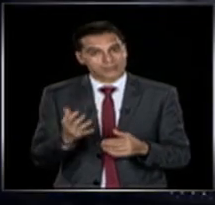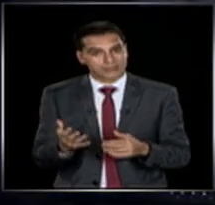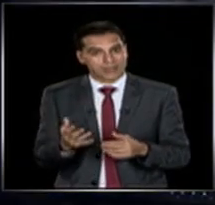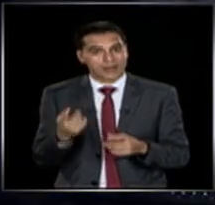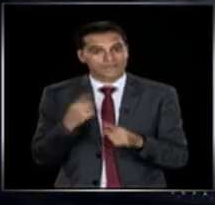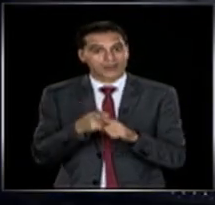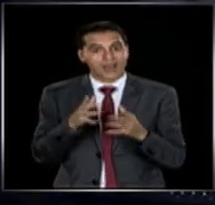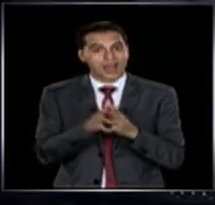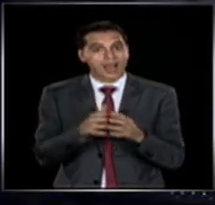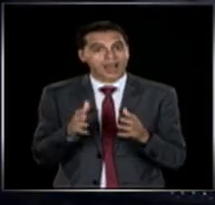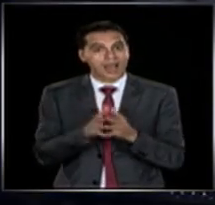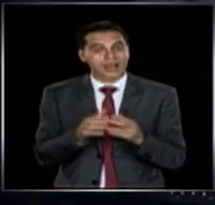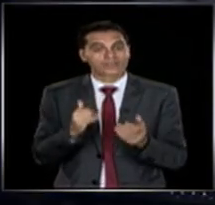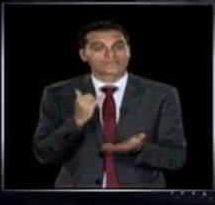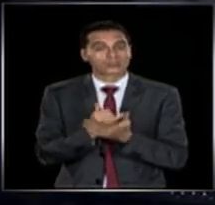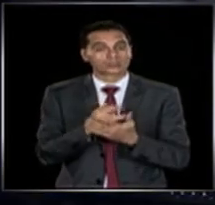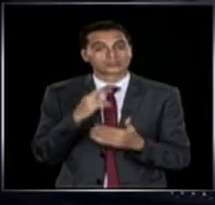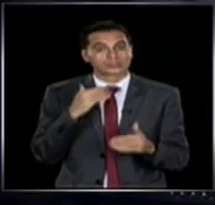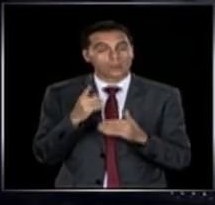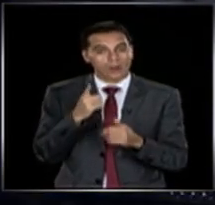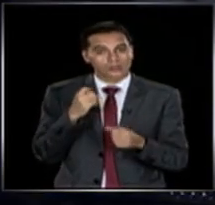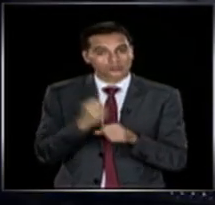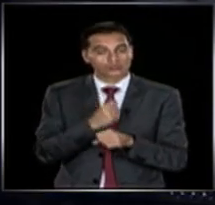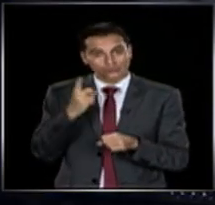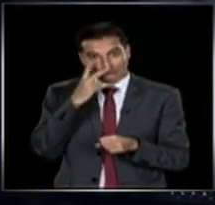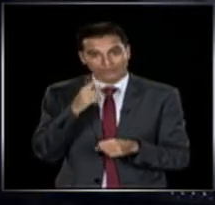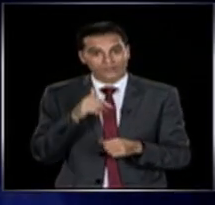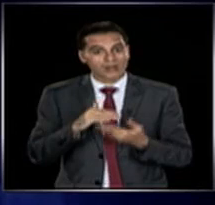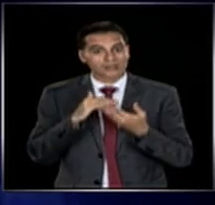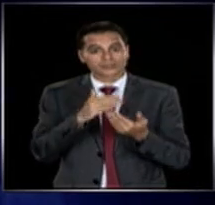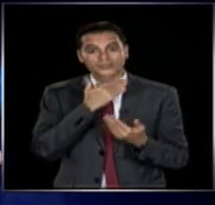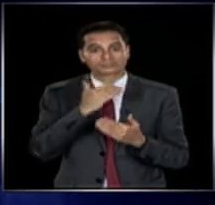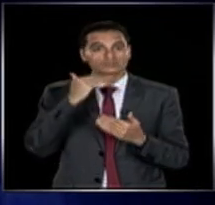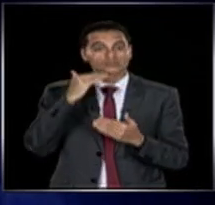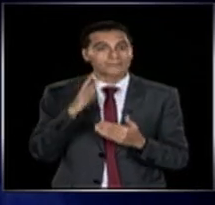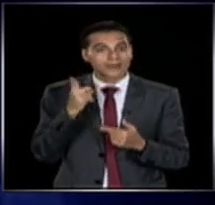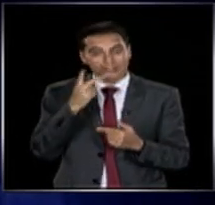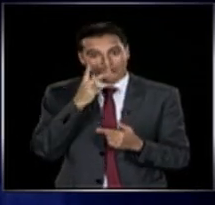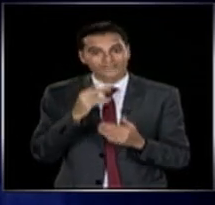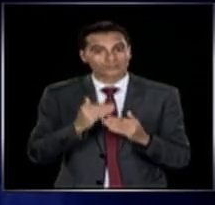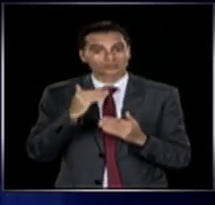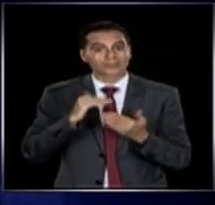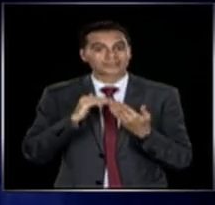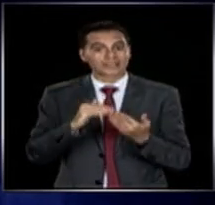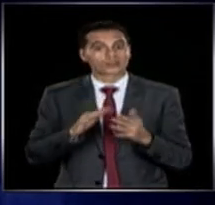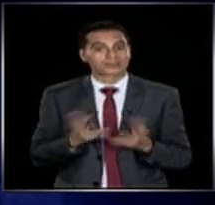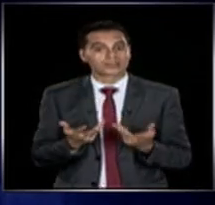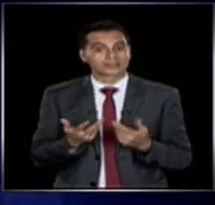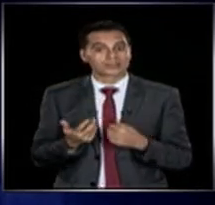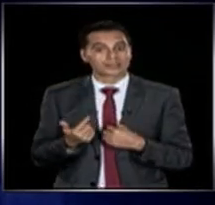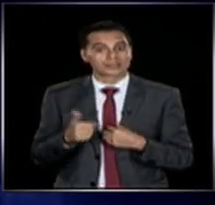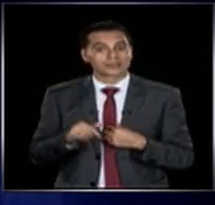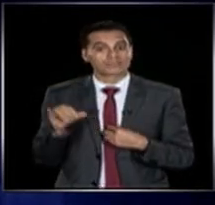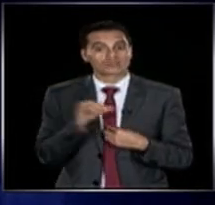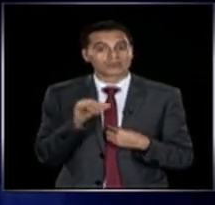بيها ملف مهم زي ده، حضرتك نقدر نقدم لهم ايه في المستقبل؟ نقدر نساعدهم ازاي؟ حضرتك زي